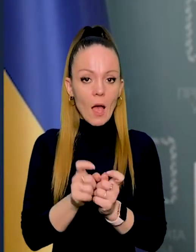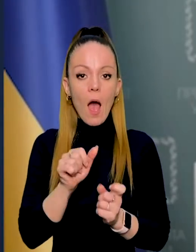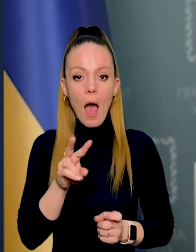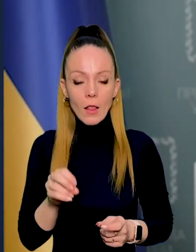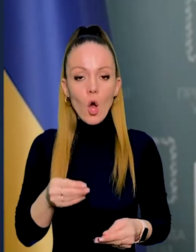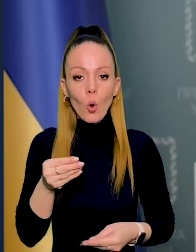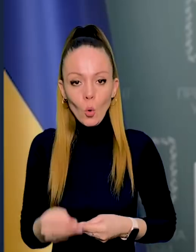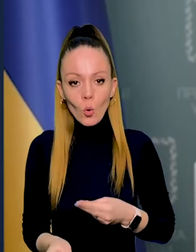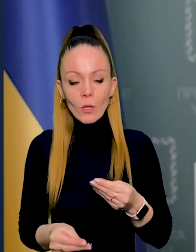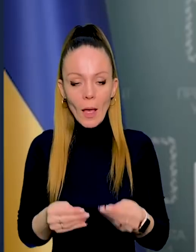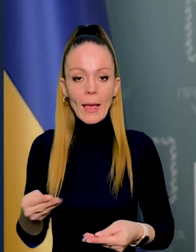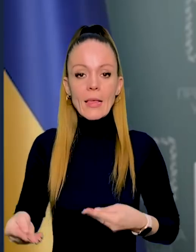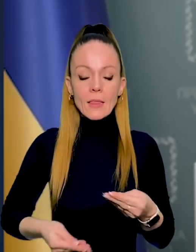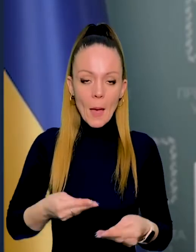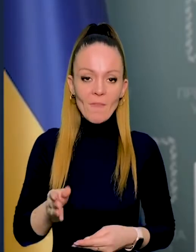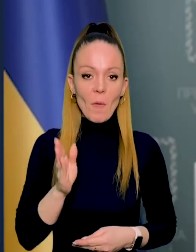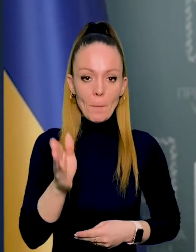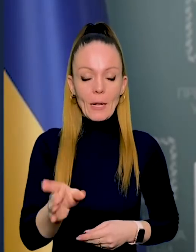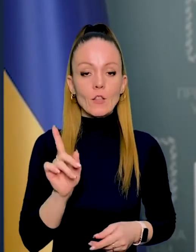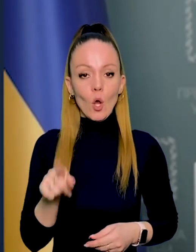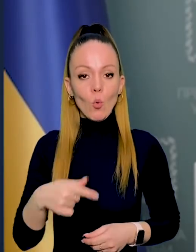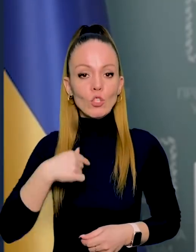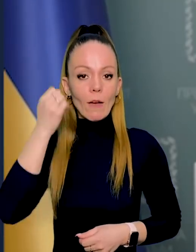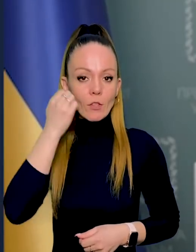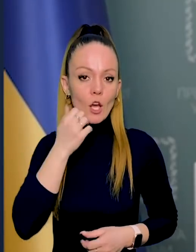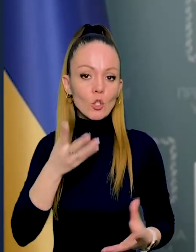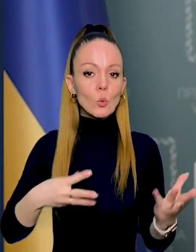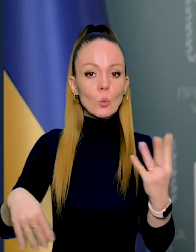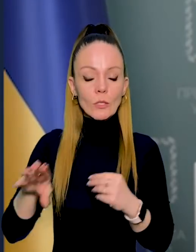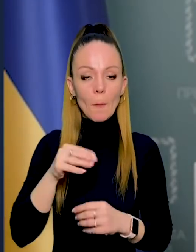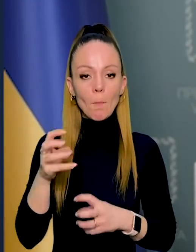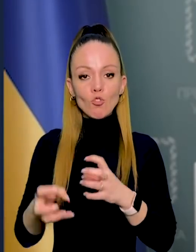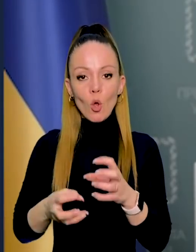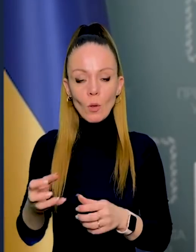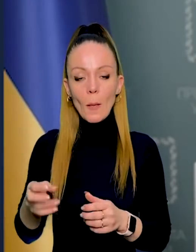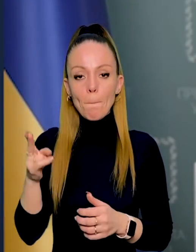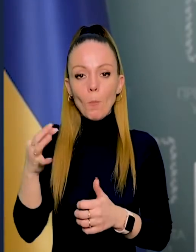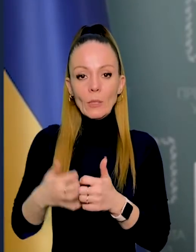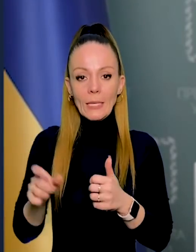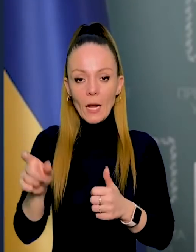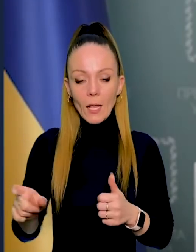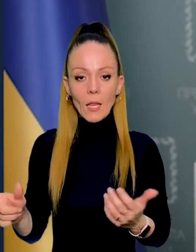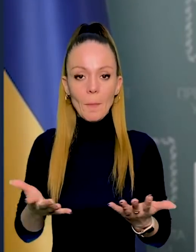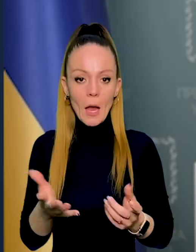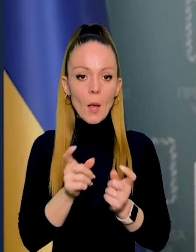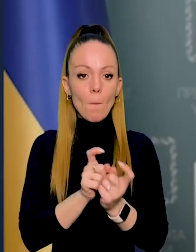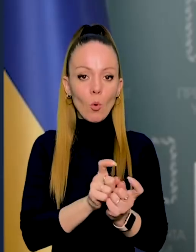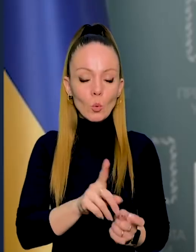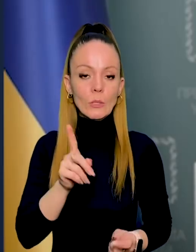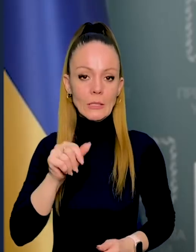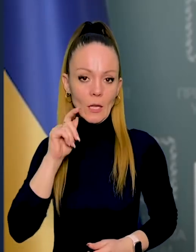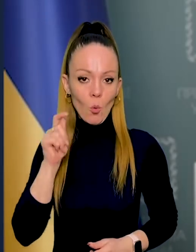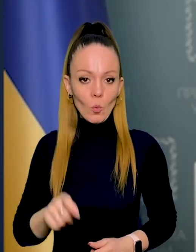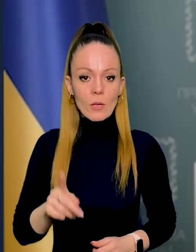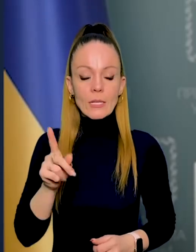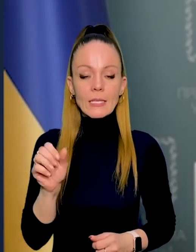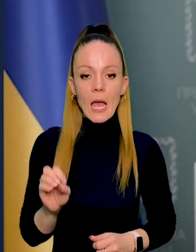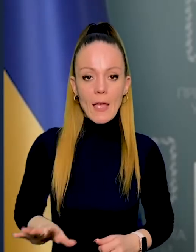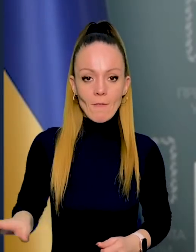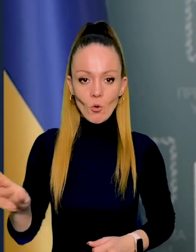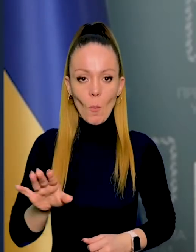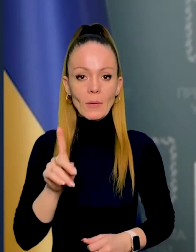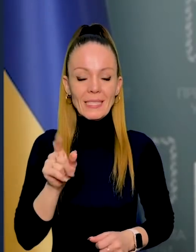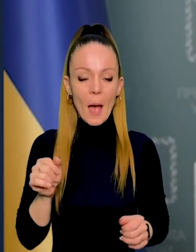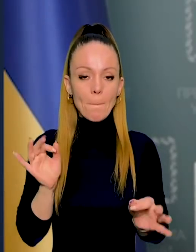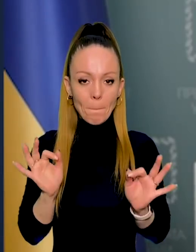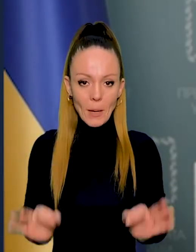дуже, часом скандально, але крок за кроком йдемо вперед. Також я вдячен усім міжнародним посередникам, які борються